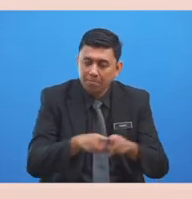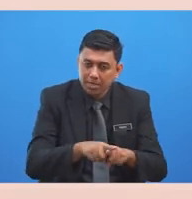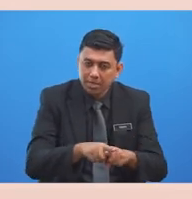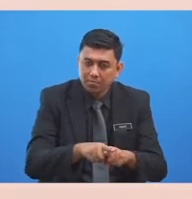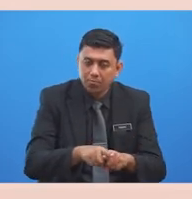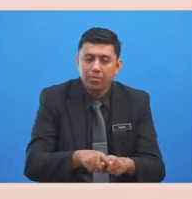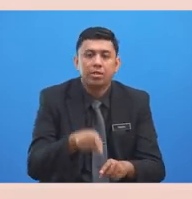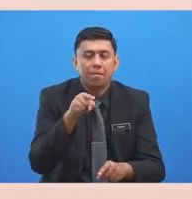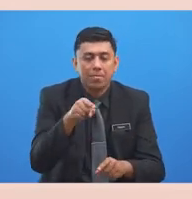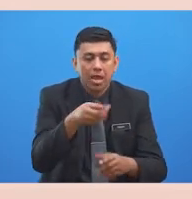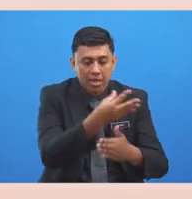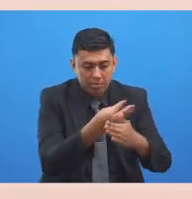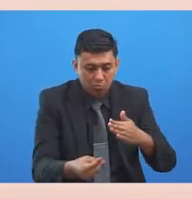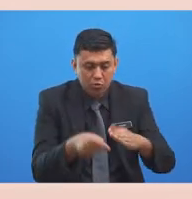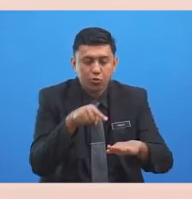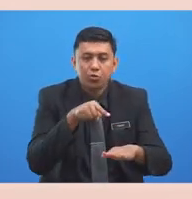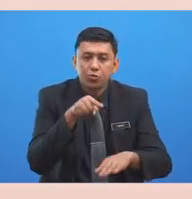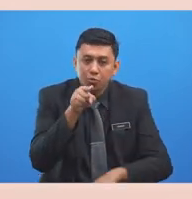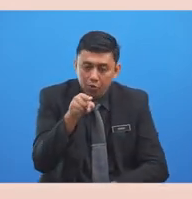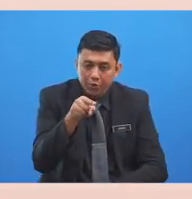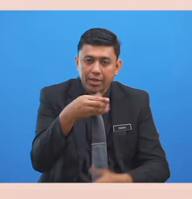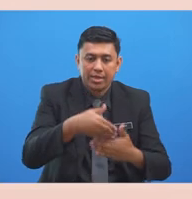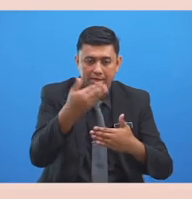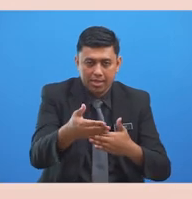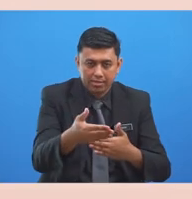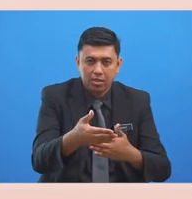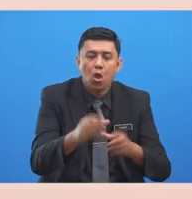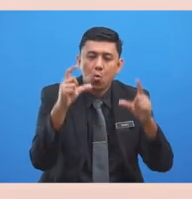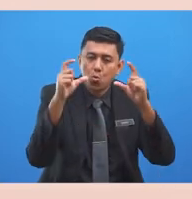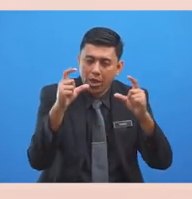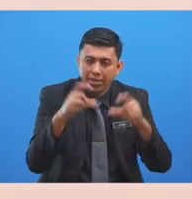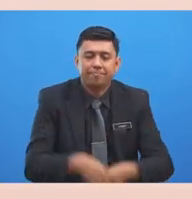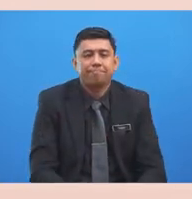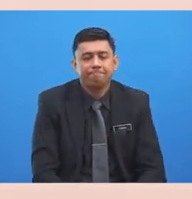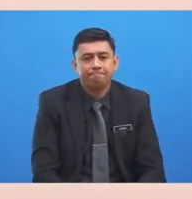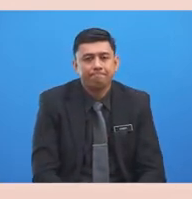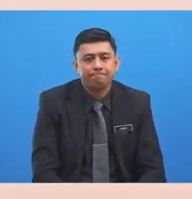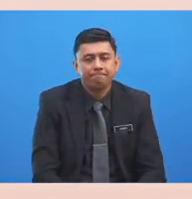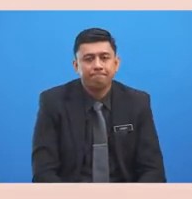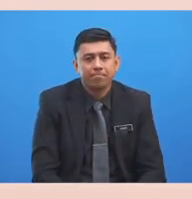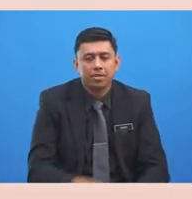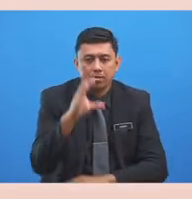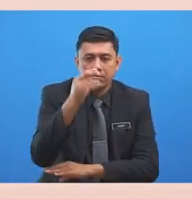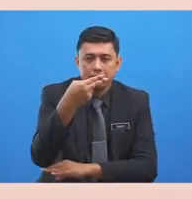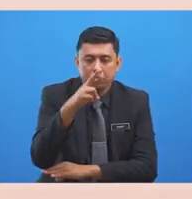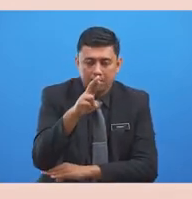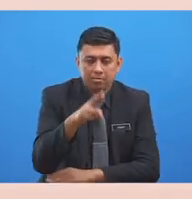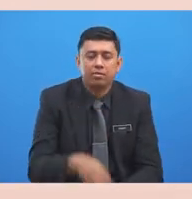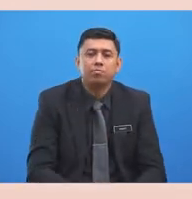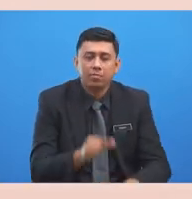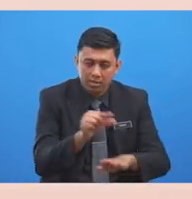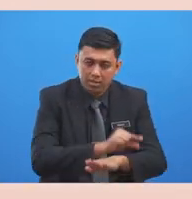dengan input.next double kurungan. Jenis data char